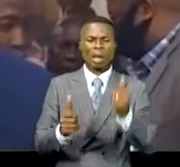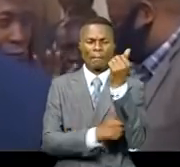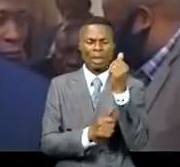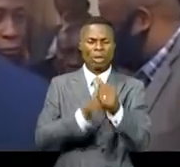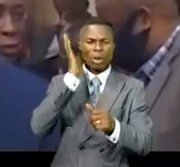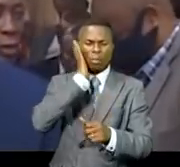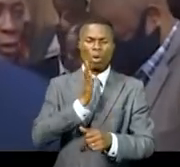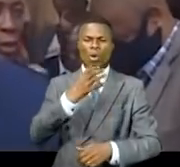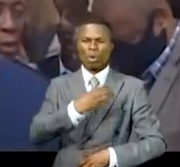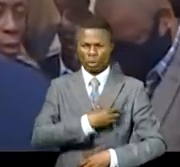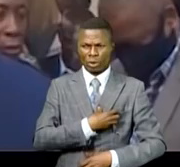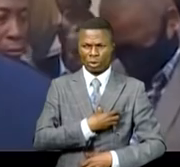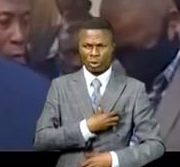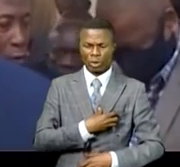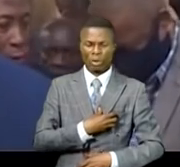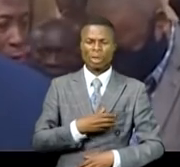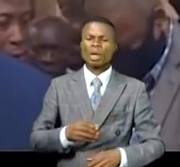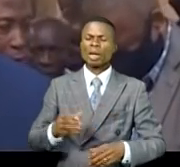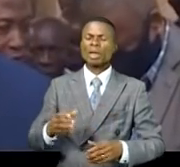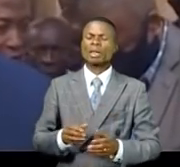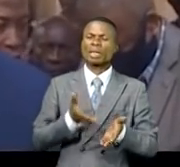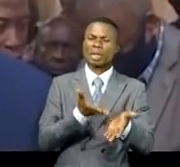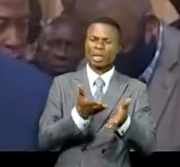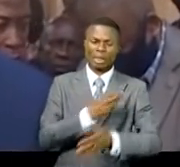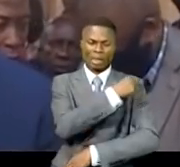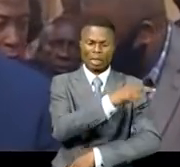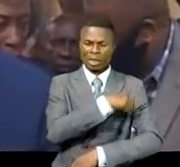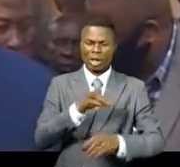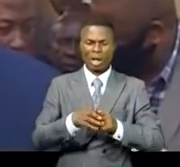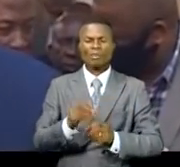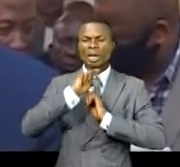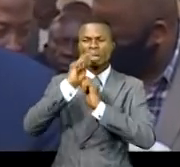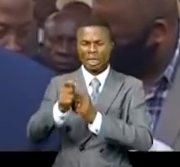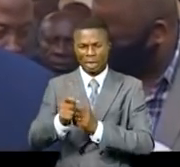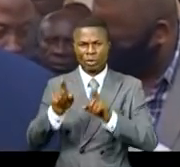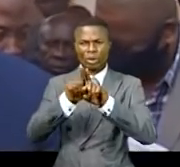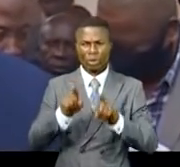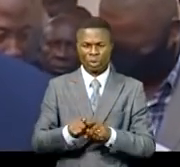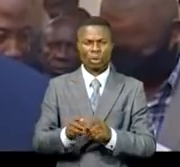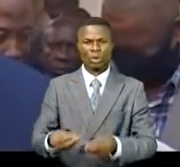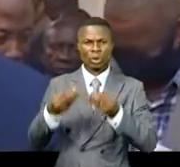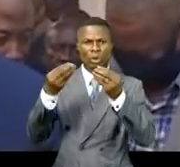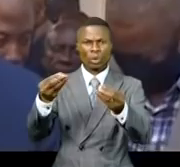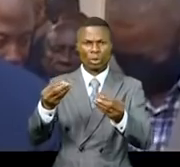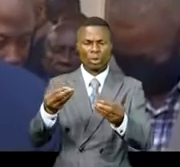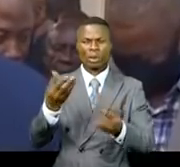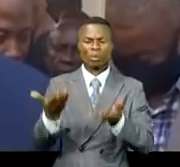qui appuient la Croix-Rouge dans les actions, qui soutiennent la Croix-Rouge. Et nous leur donnons